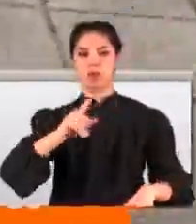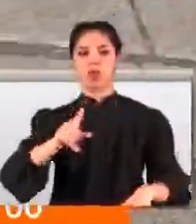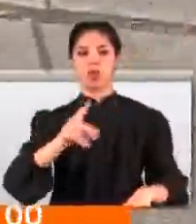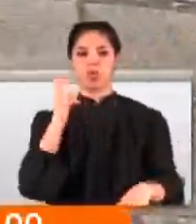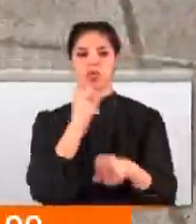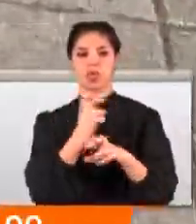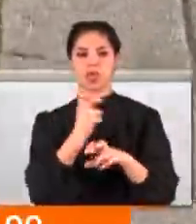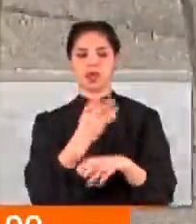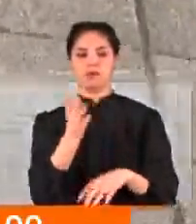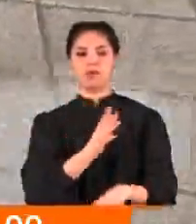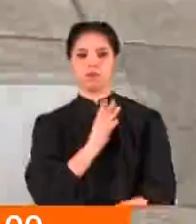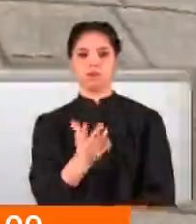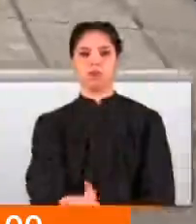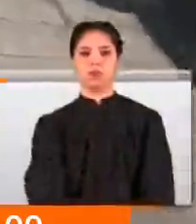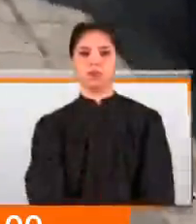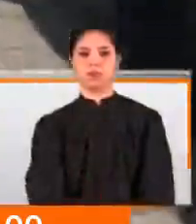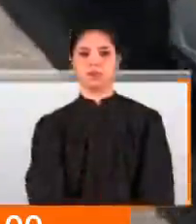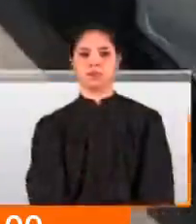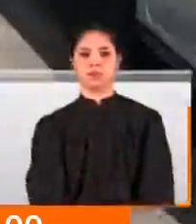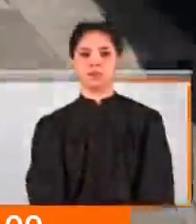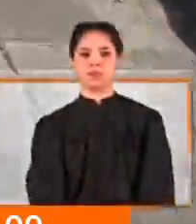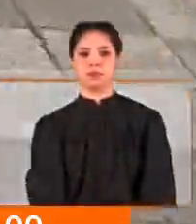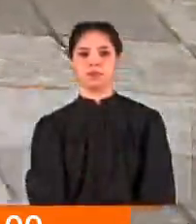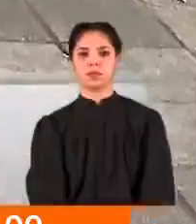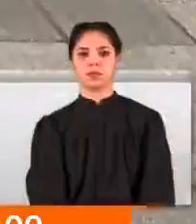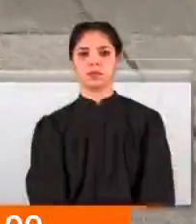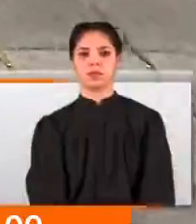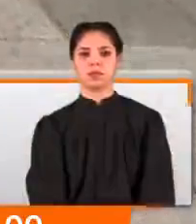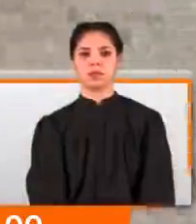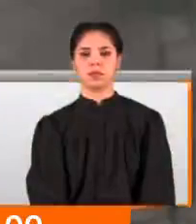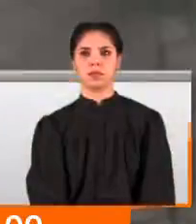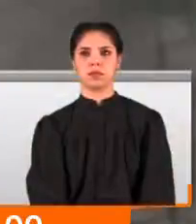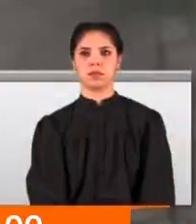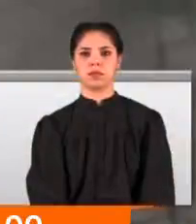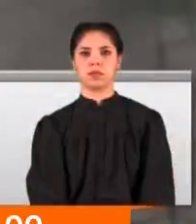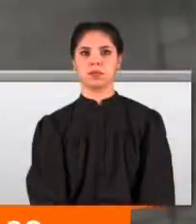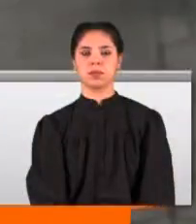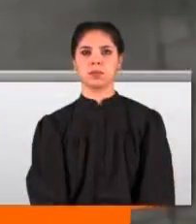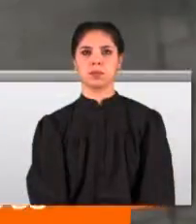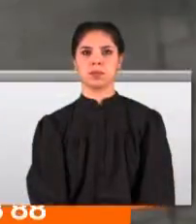Aslında arz ediyor. Mesela ben yolda yürürken bakın benim bastonumun boyu bile yetmiyor yani.